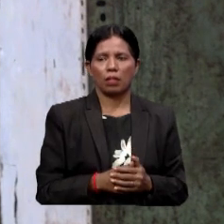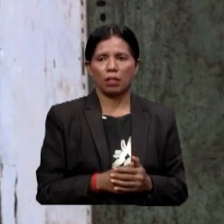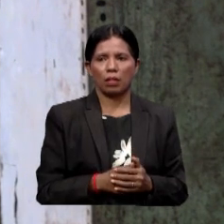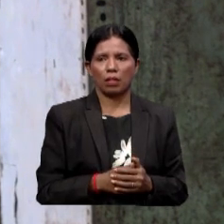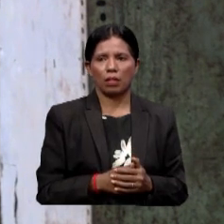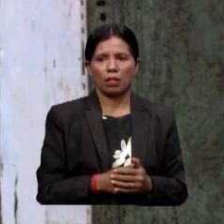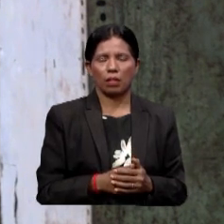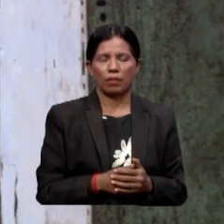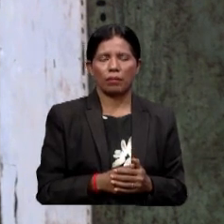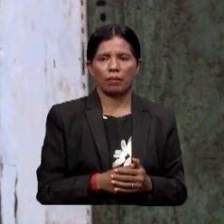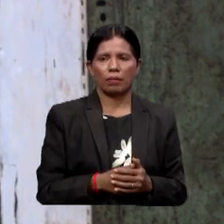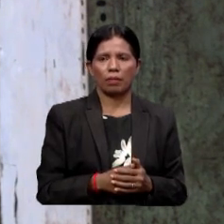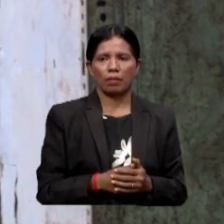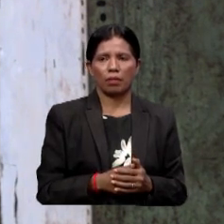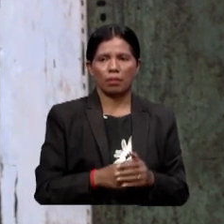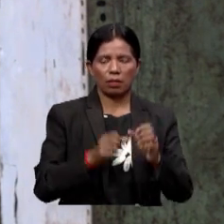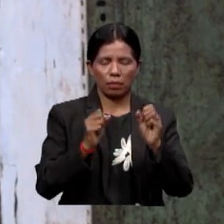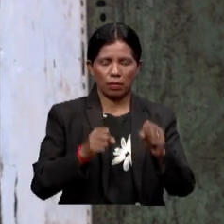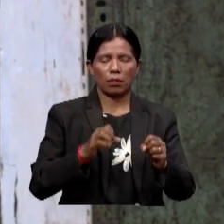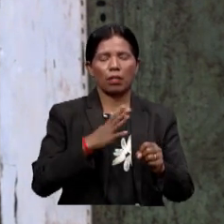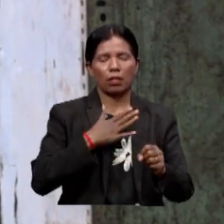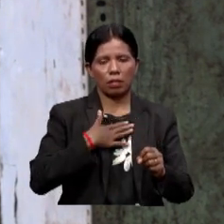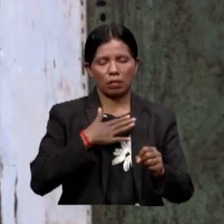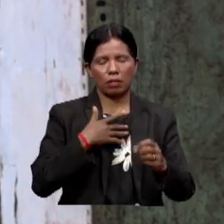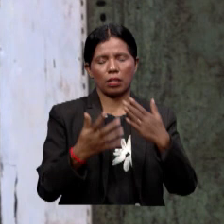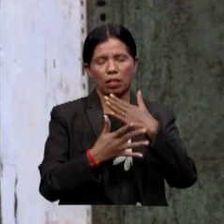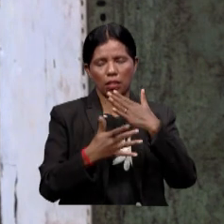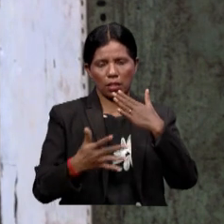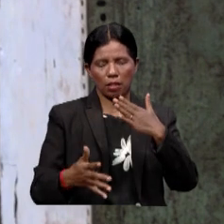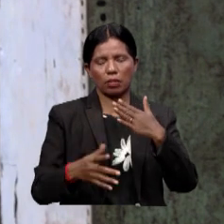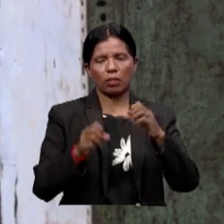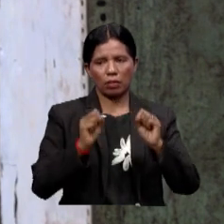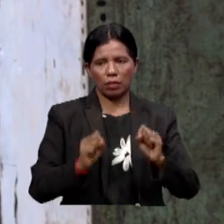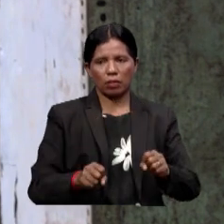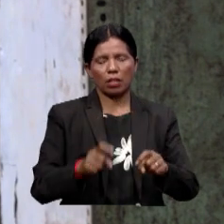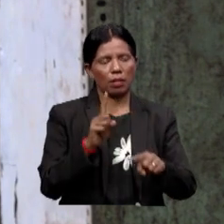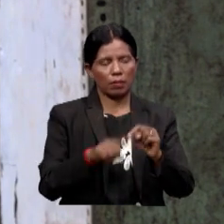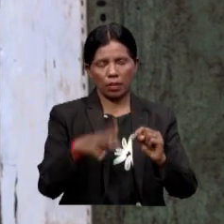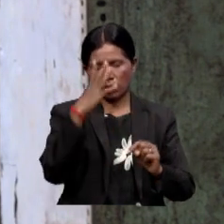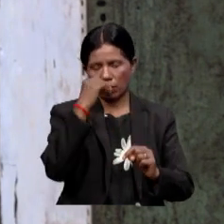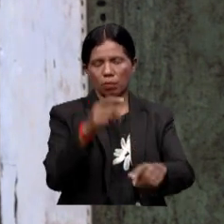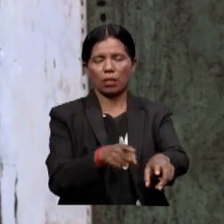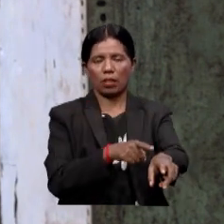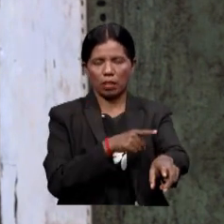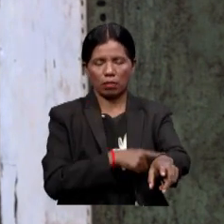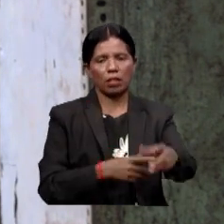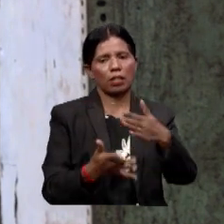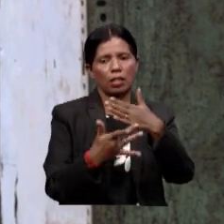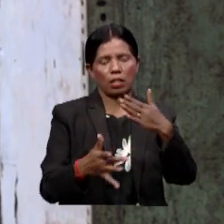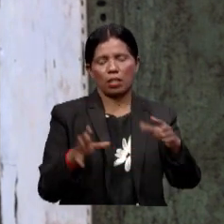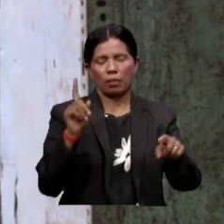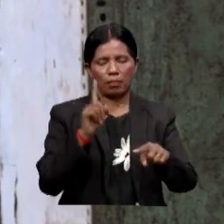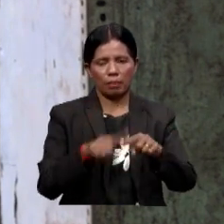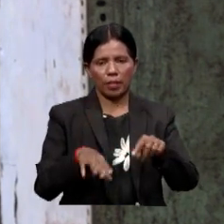sila ka rahan bishalai. Selai tu lo sedi ke toba lo sedi kelarang lah halai.